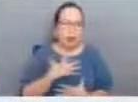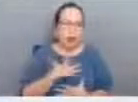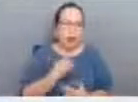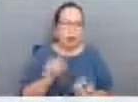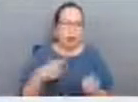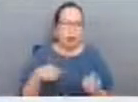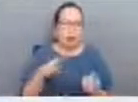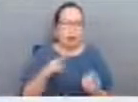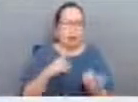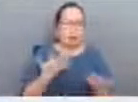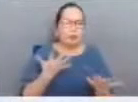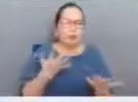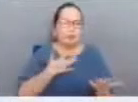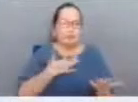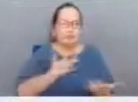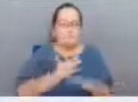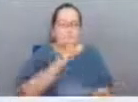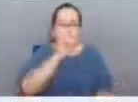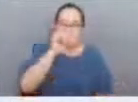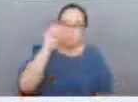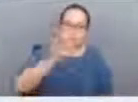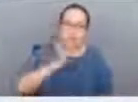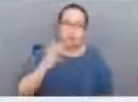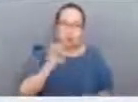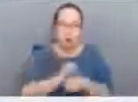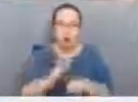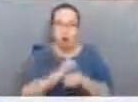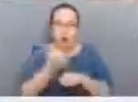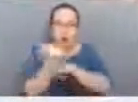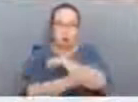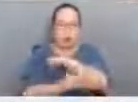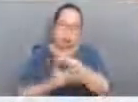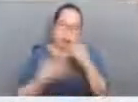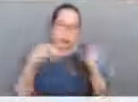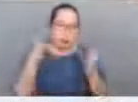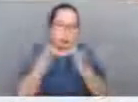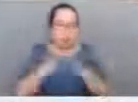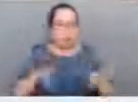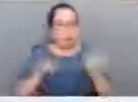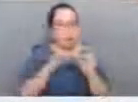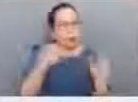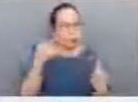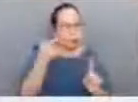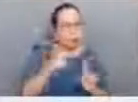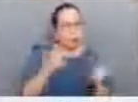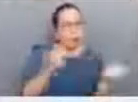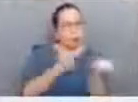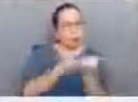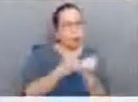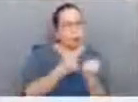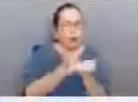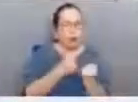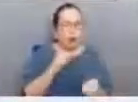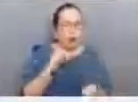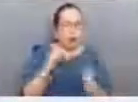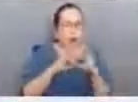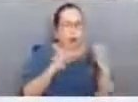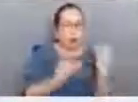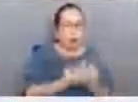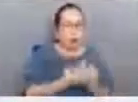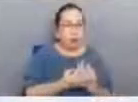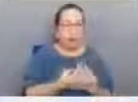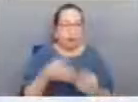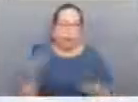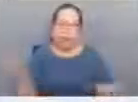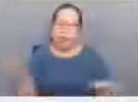muli ng foreign workers, particularly yung mga minamahal po nating OFWs. No? Kasama po rito, for example,